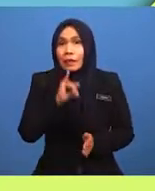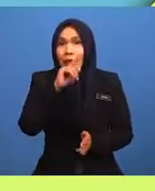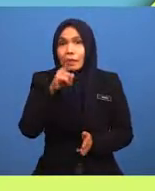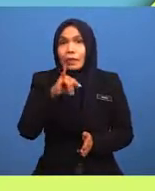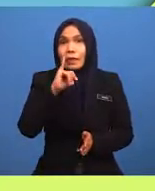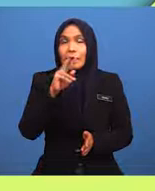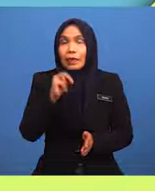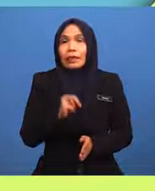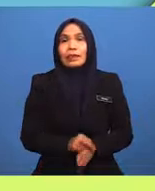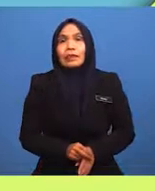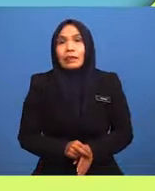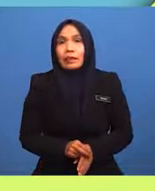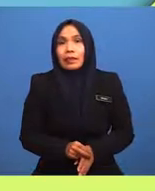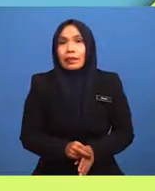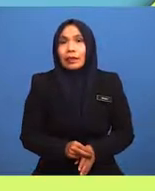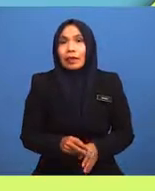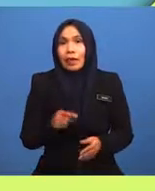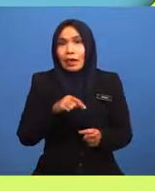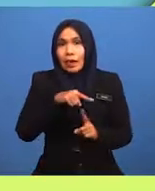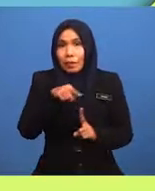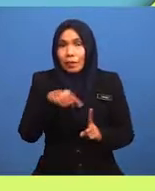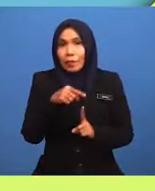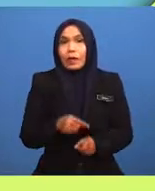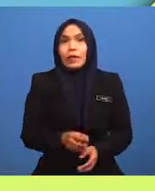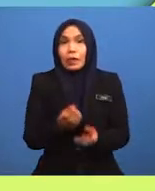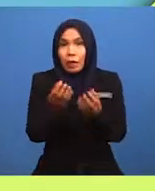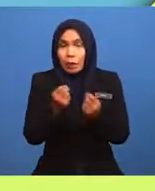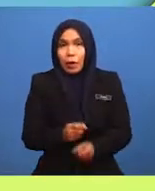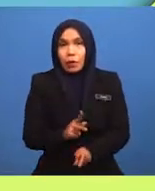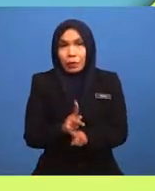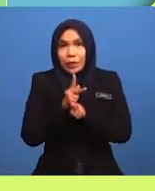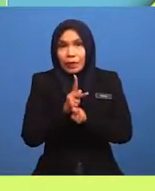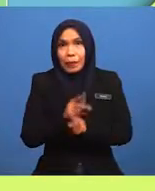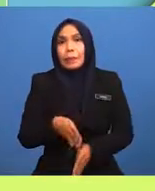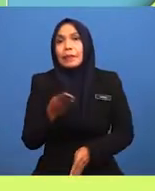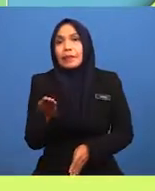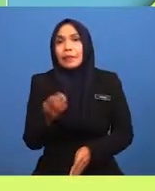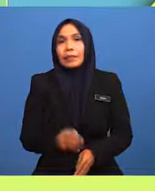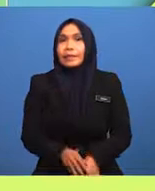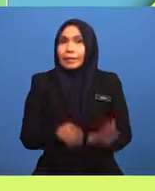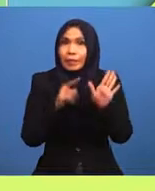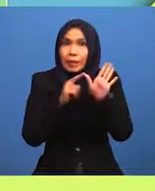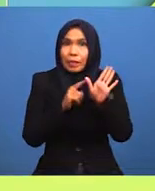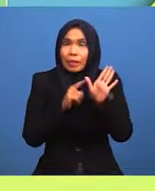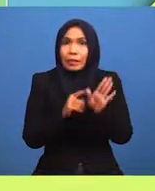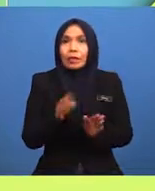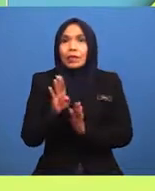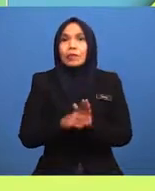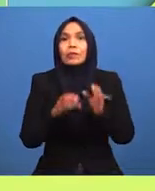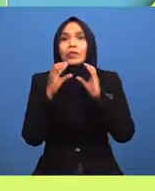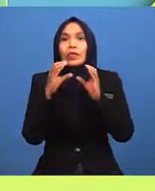apabila hendak meminjam sesuatu barang. Lima, bercakap dengan sopan